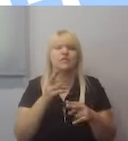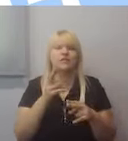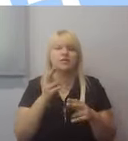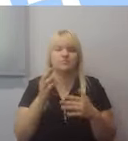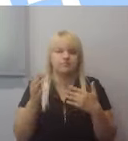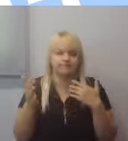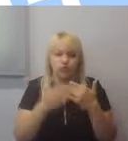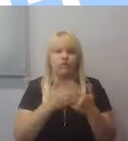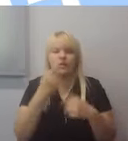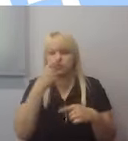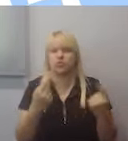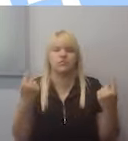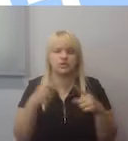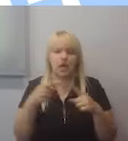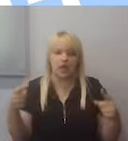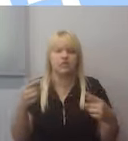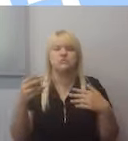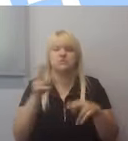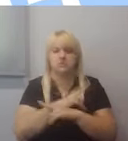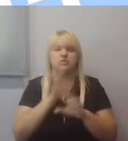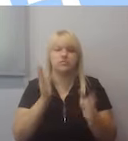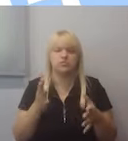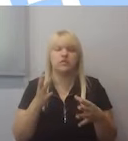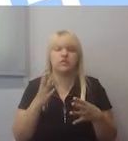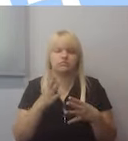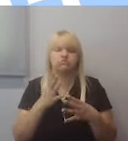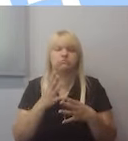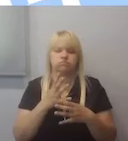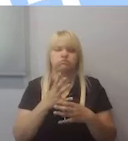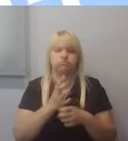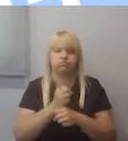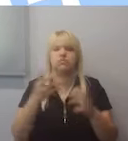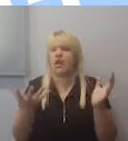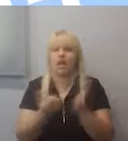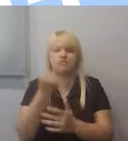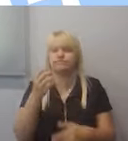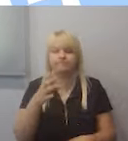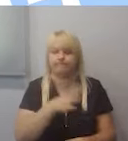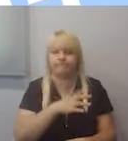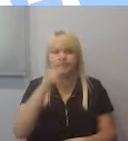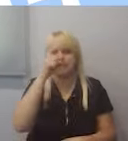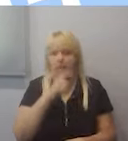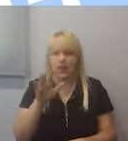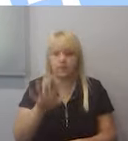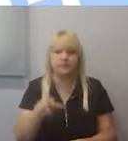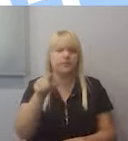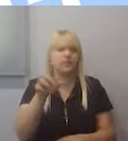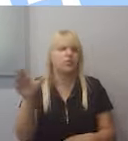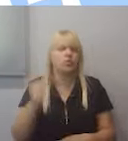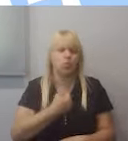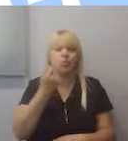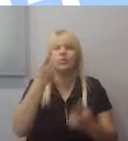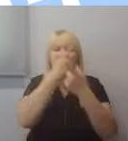stunda laikā viņi ir izsīkstoši un nav glābjami un tā ir diezgan grūta ziņa sabiedrībai